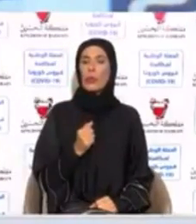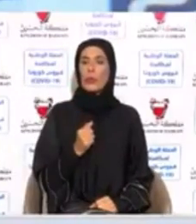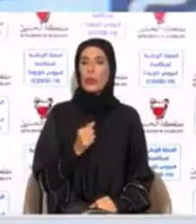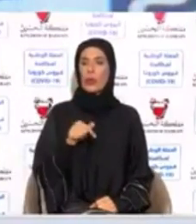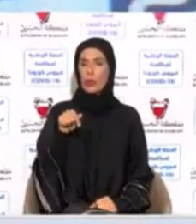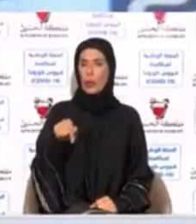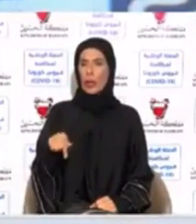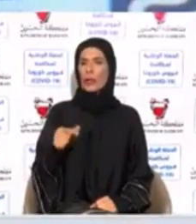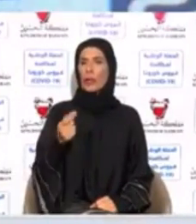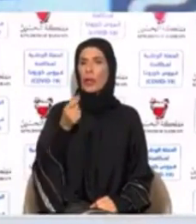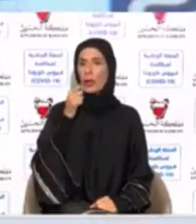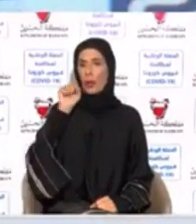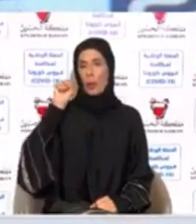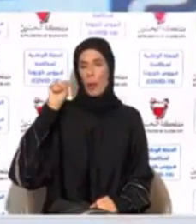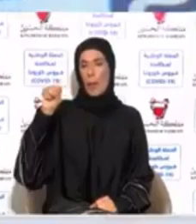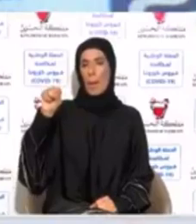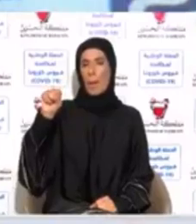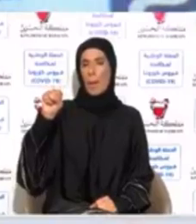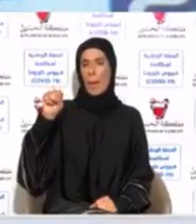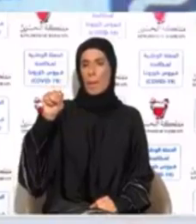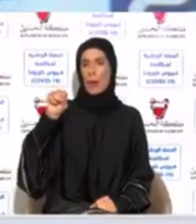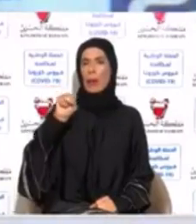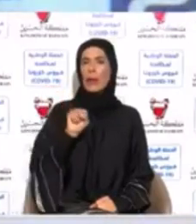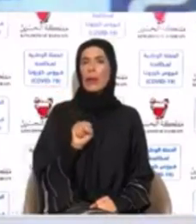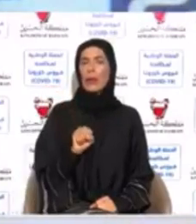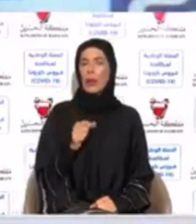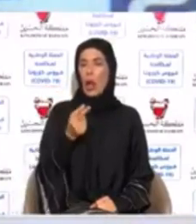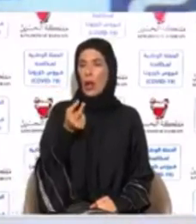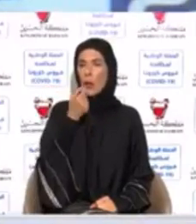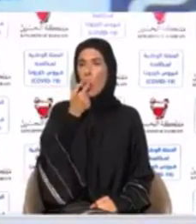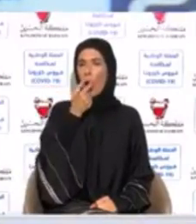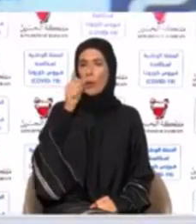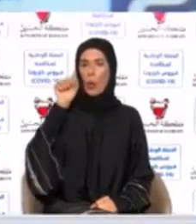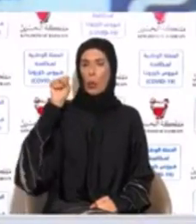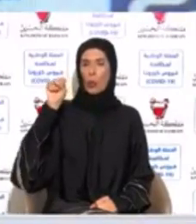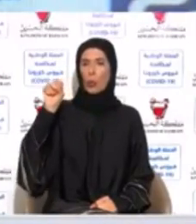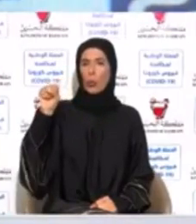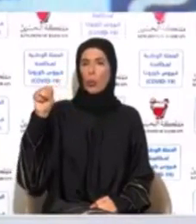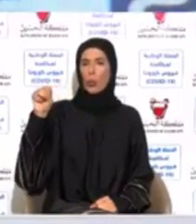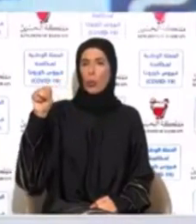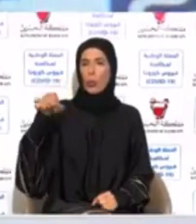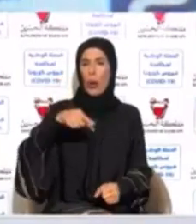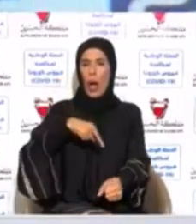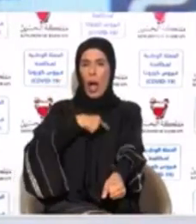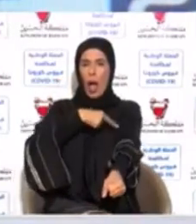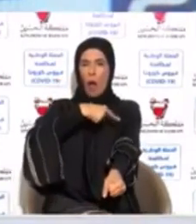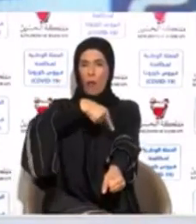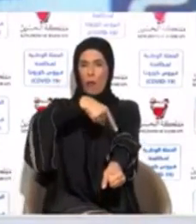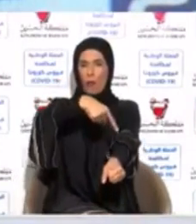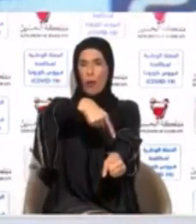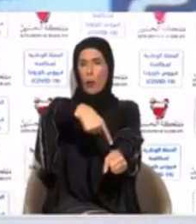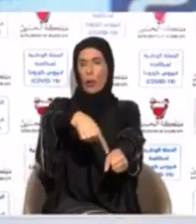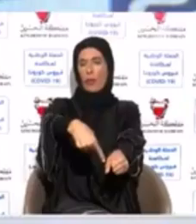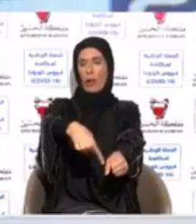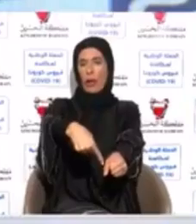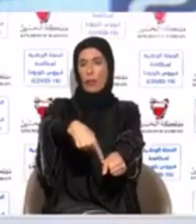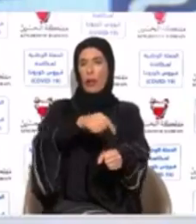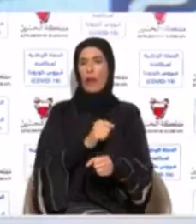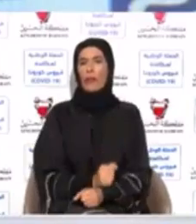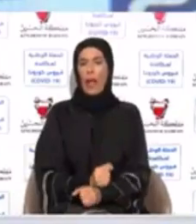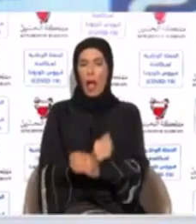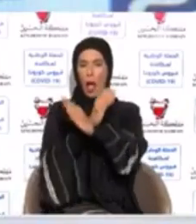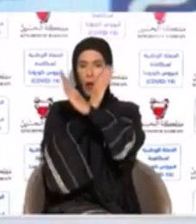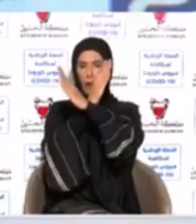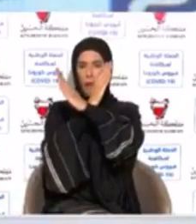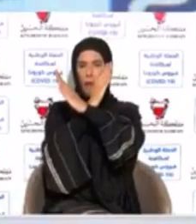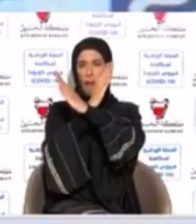الأعراض علاجها يكون خاص، نعطيهم حتى الستيرويد ونعطيهم عن طريق الوريد اللي هي الأجسام المضادة العامة، يعني مو تكون